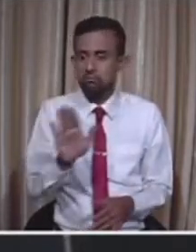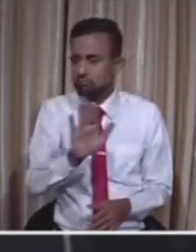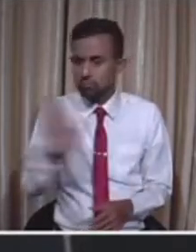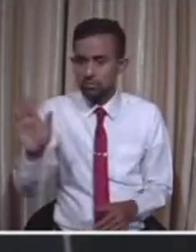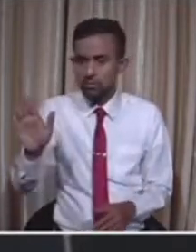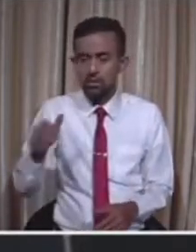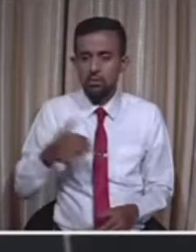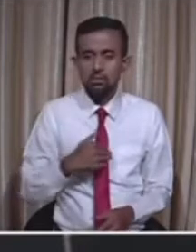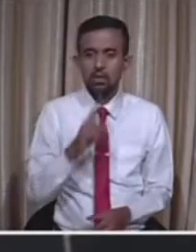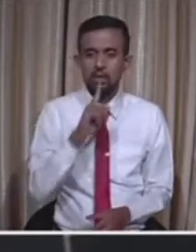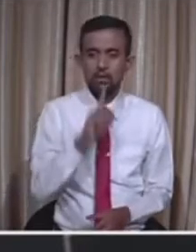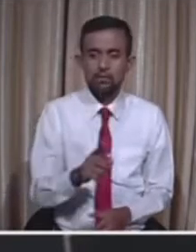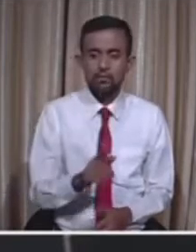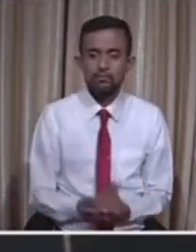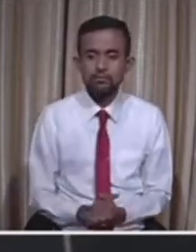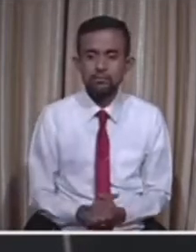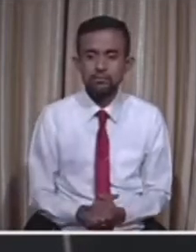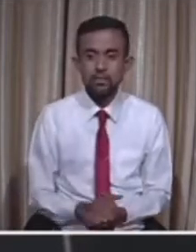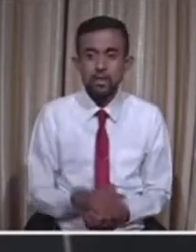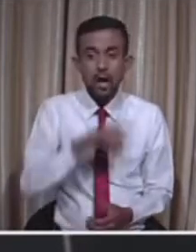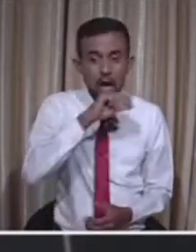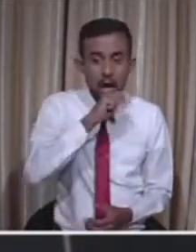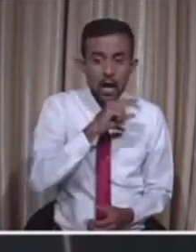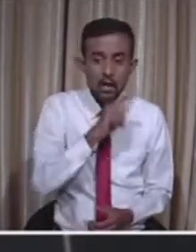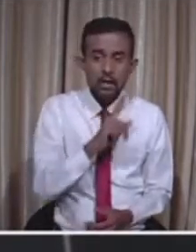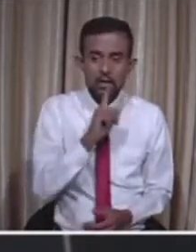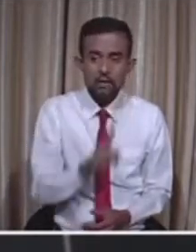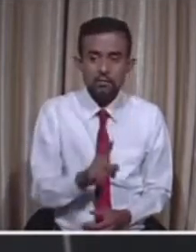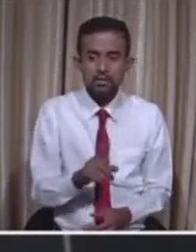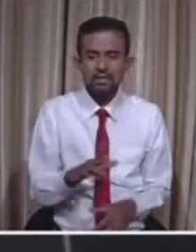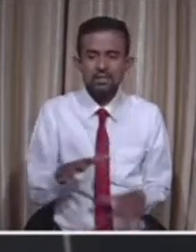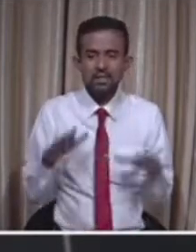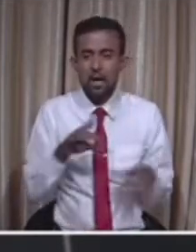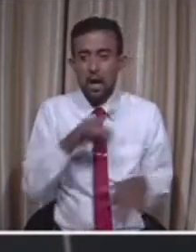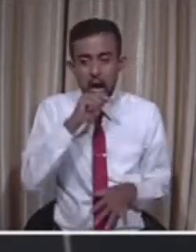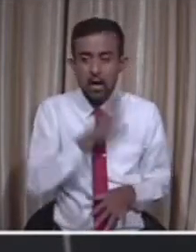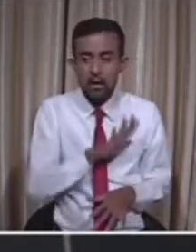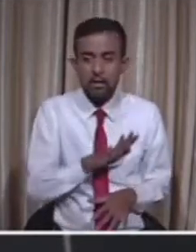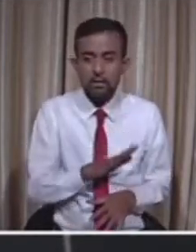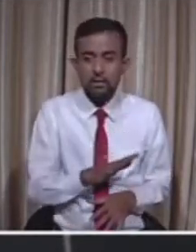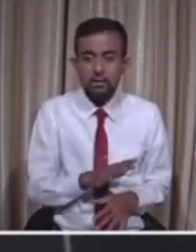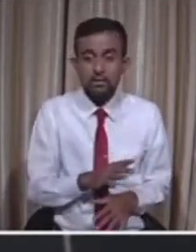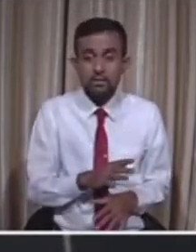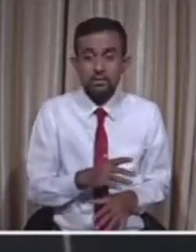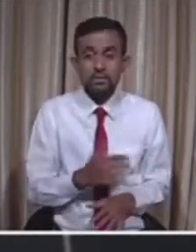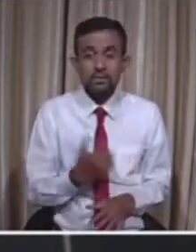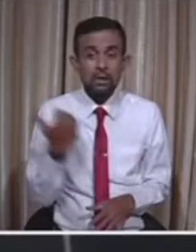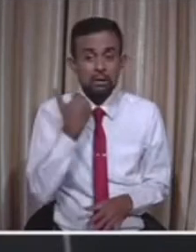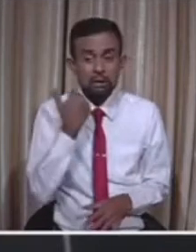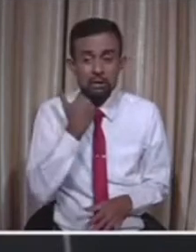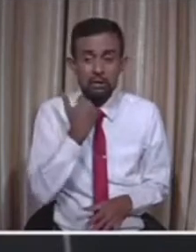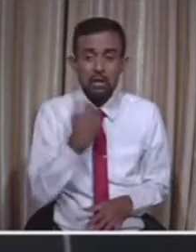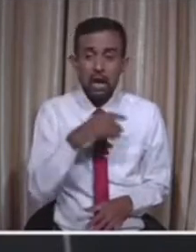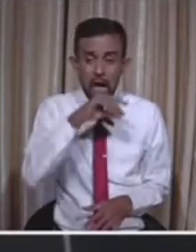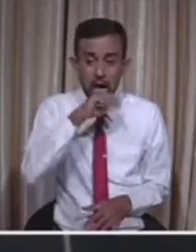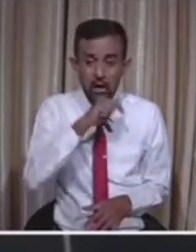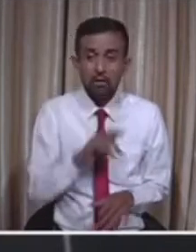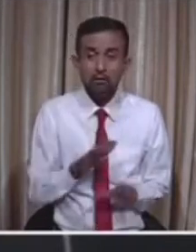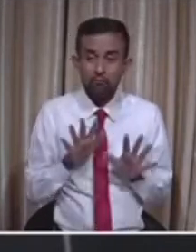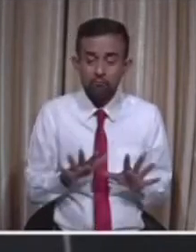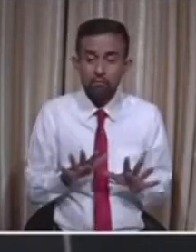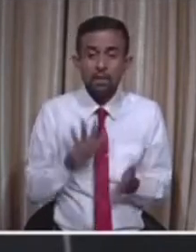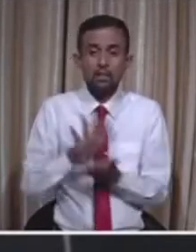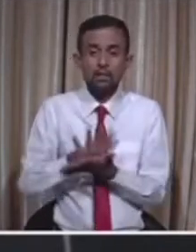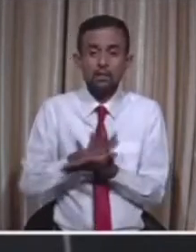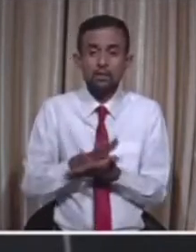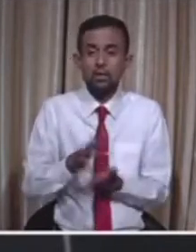විශේෂයෙන් මම මතක් කරන්නට ඕන බල්ලෙක් කියලා කිව්වත් නිකම්ම නිකම් බල්ලෙක් නෙවෙයි ජලබීතිකාව හැදෙච්ච බල්ලෙකුට විතරයි සතුටු